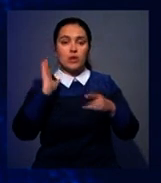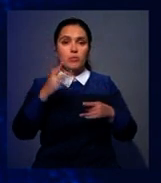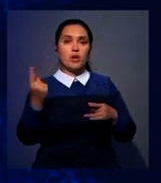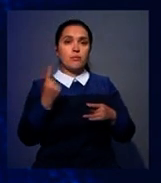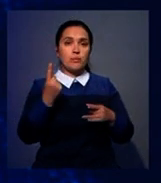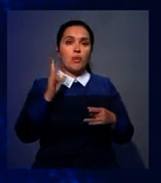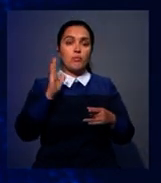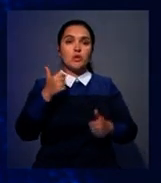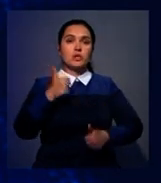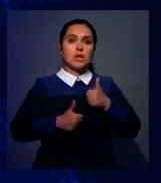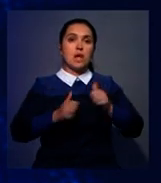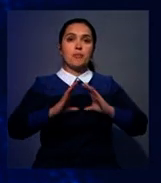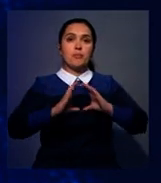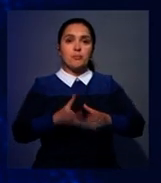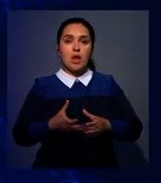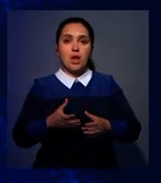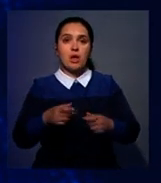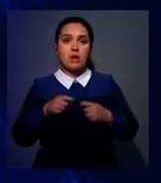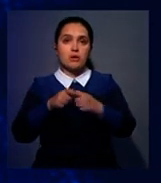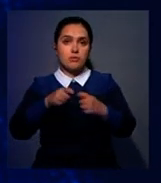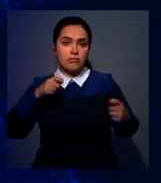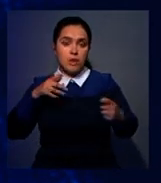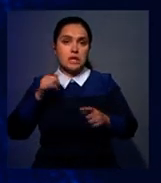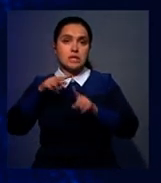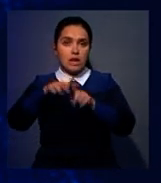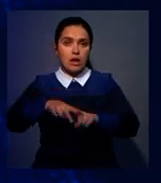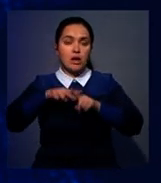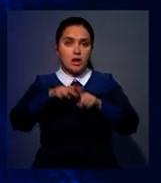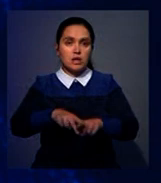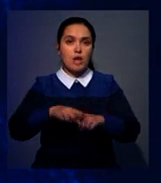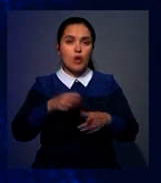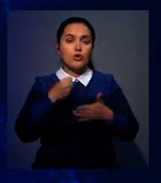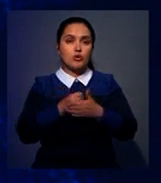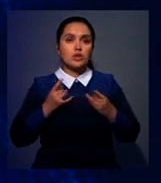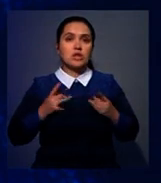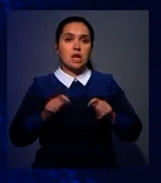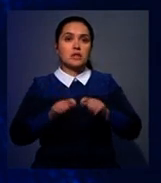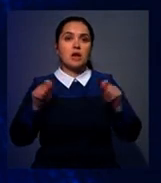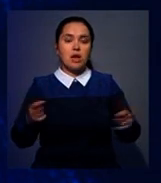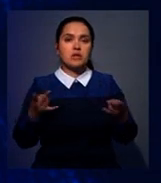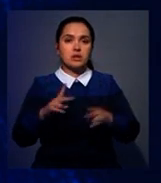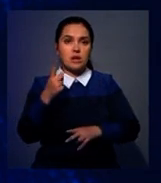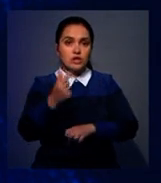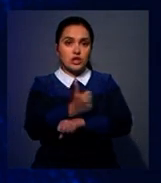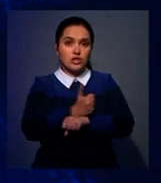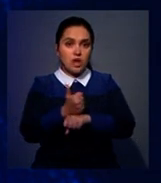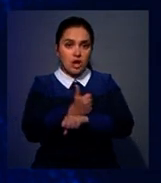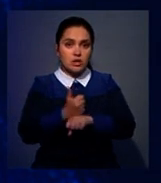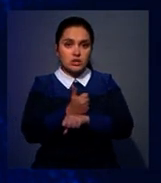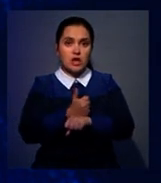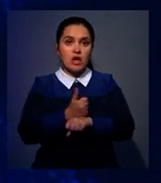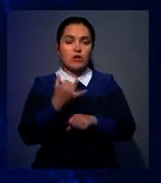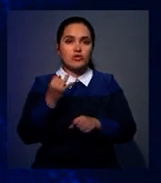состоится первый чемпионат мира по стрельбе из лука с коня. До торжественного открытия праздника осталось меньше часа,